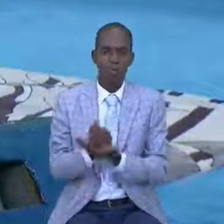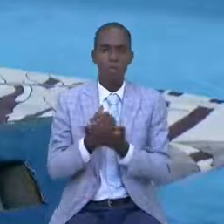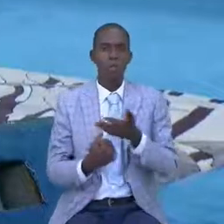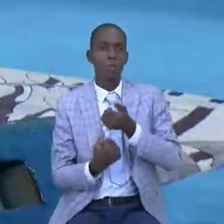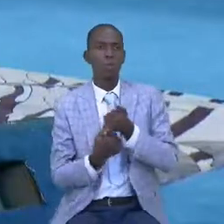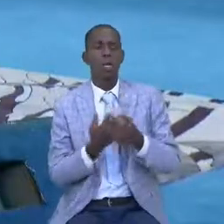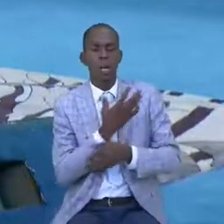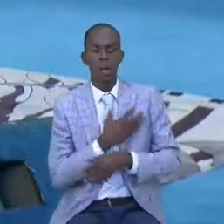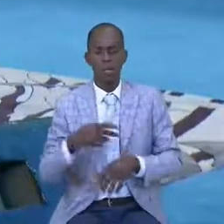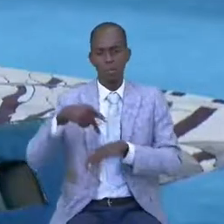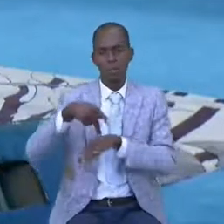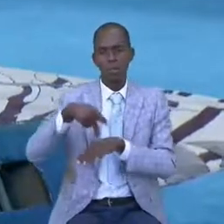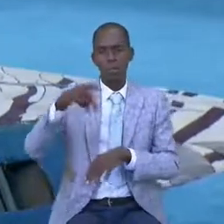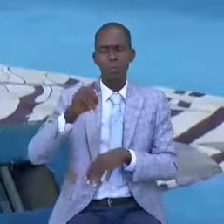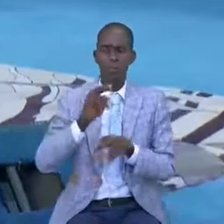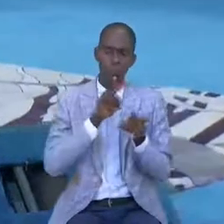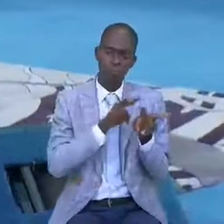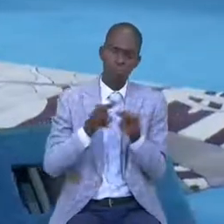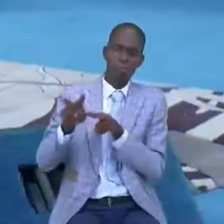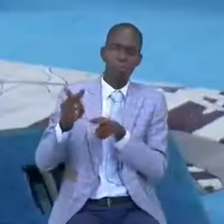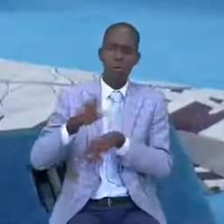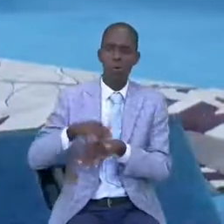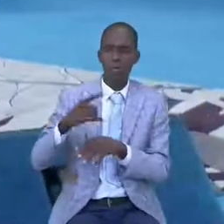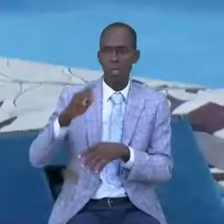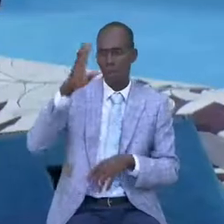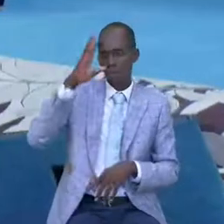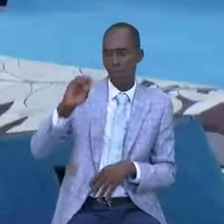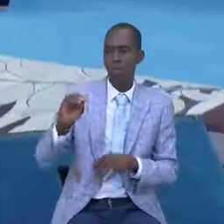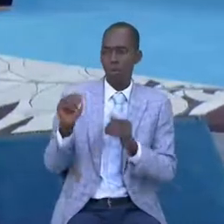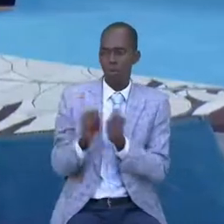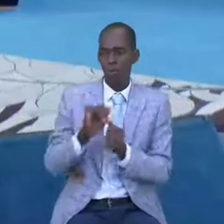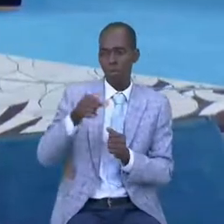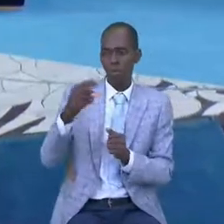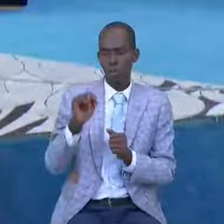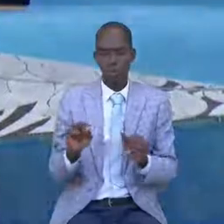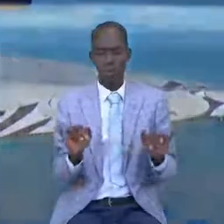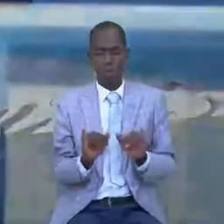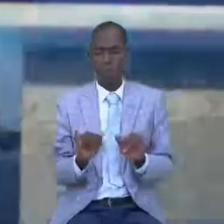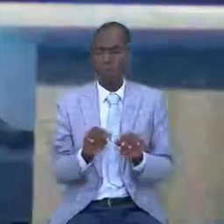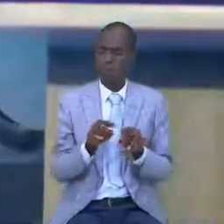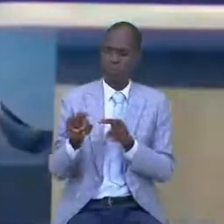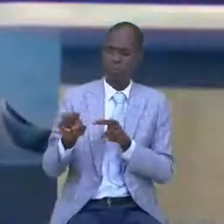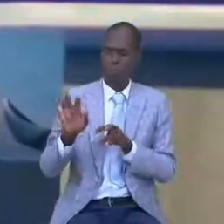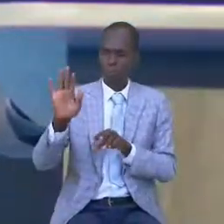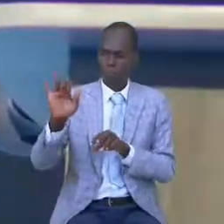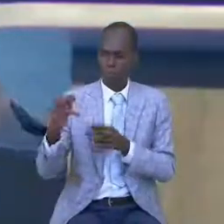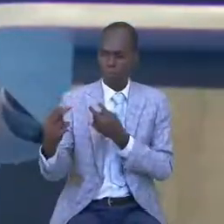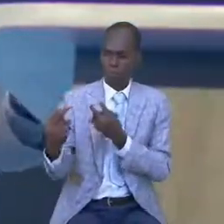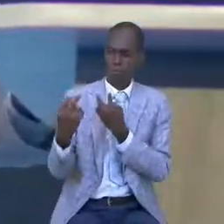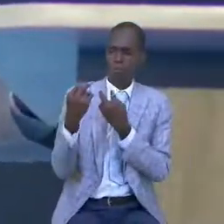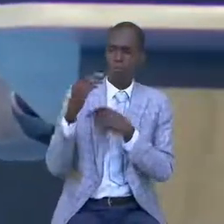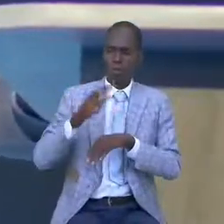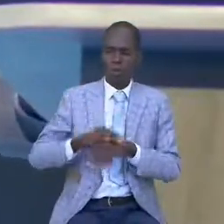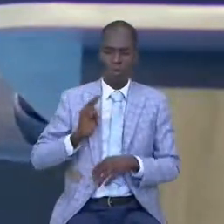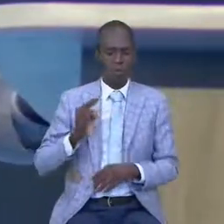demanda l'aumône. Verset 4, Pierre, de même que Jean, fixa